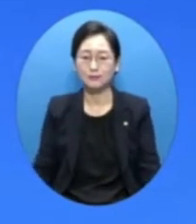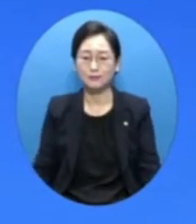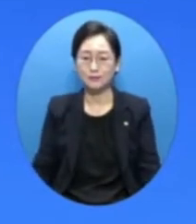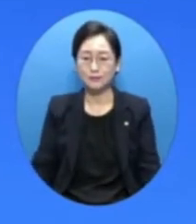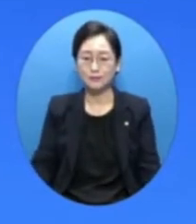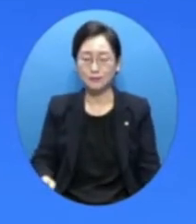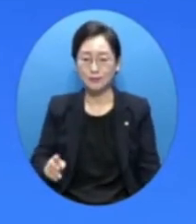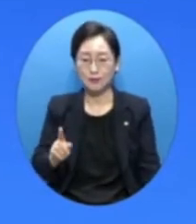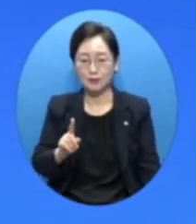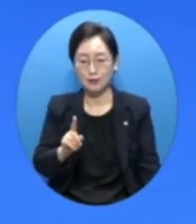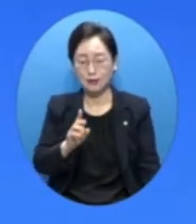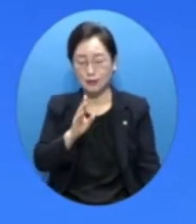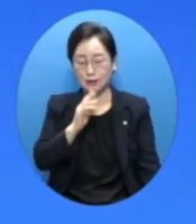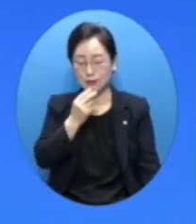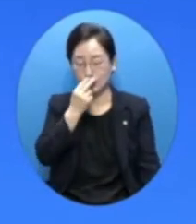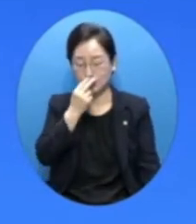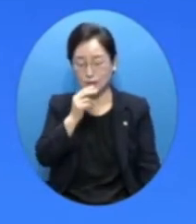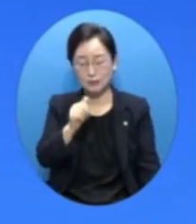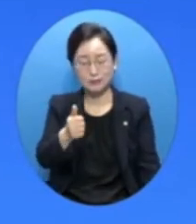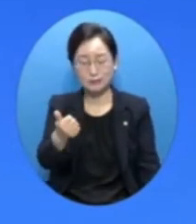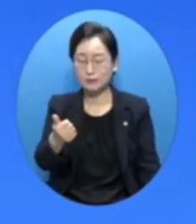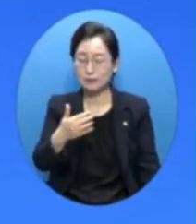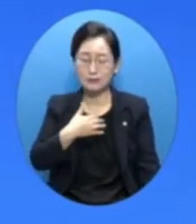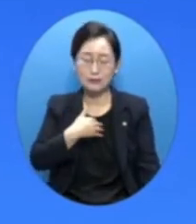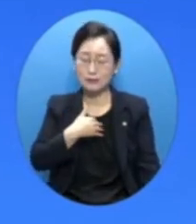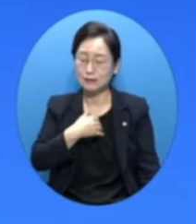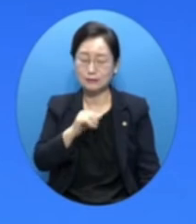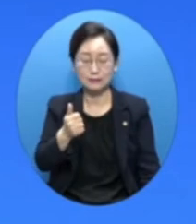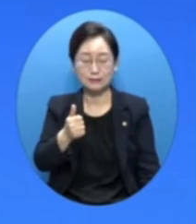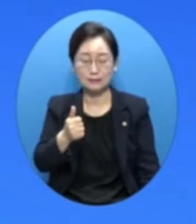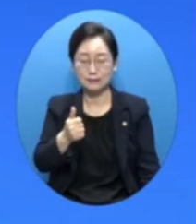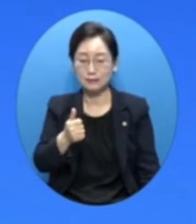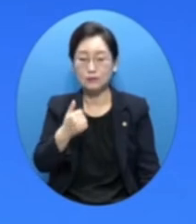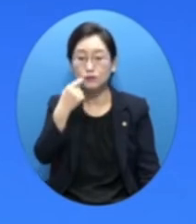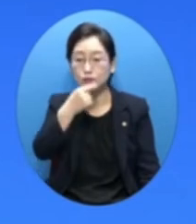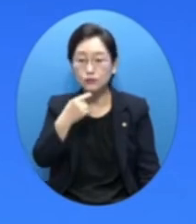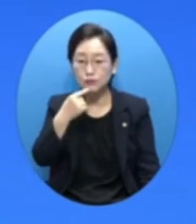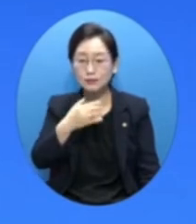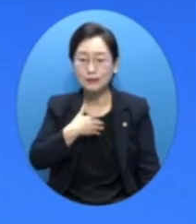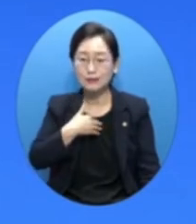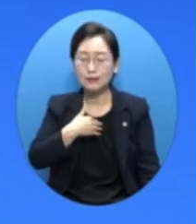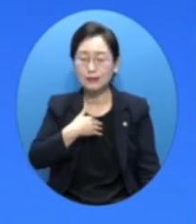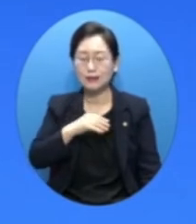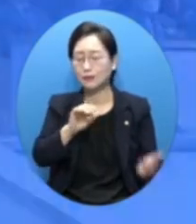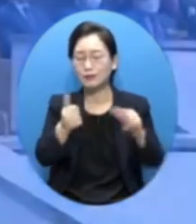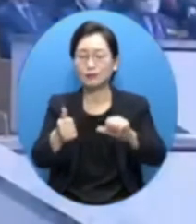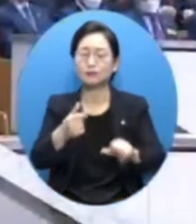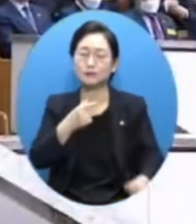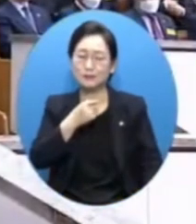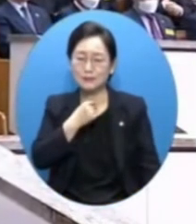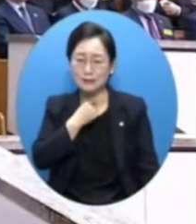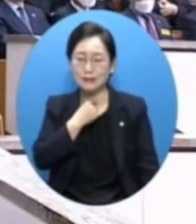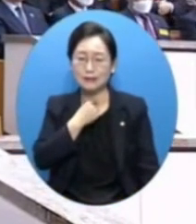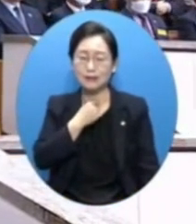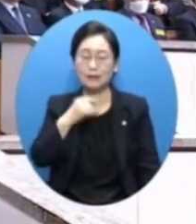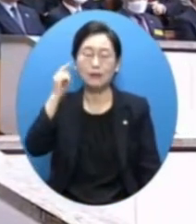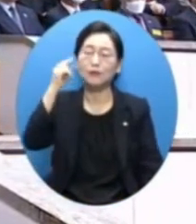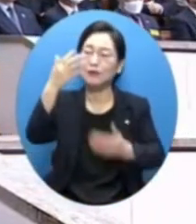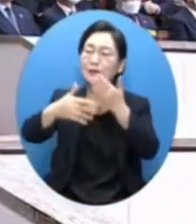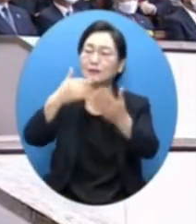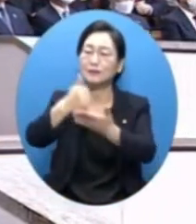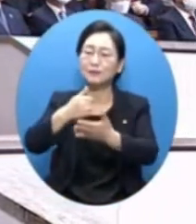자기는 그것을 보면서 난 끝났다. 내 꽃다운 인생은 여기서 끝났다는 생각을 했습니다. 차라리 다 끝나버리면 좋을 것을 하나님 왜 날